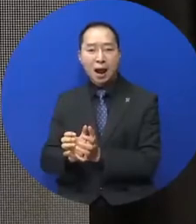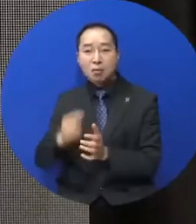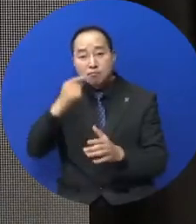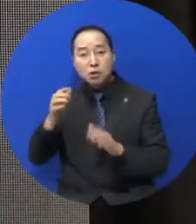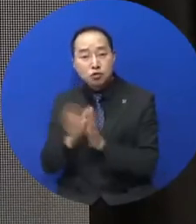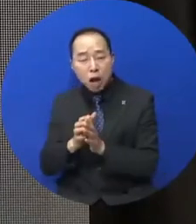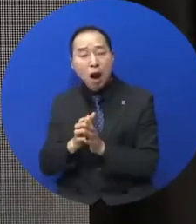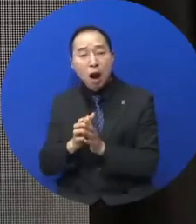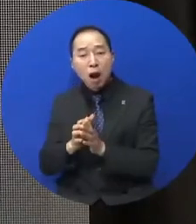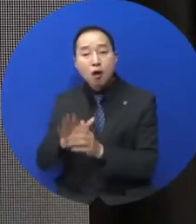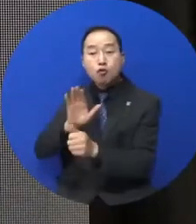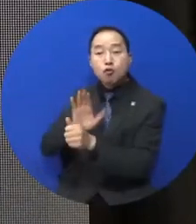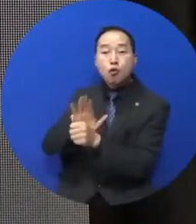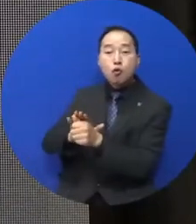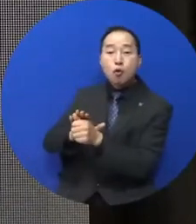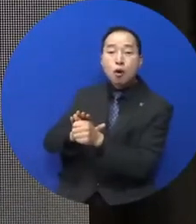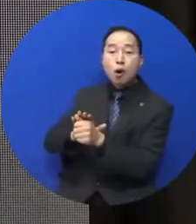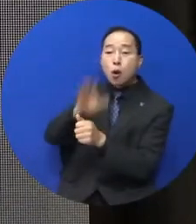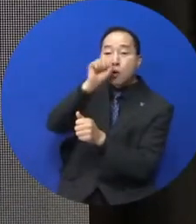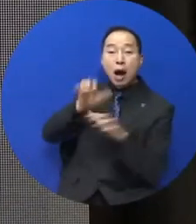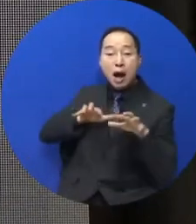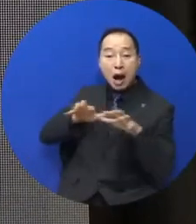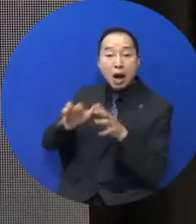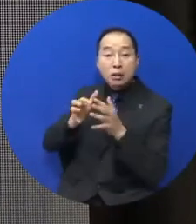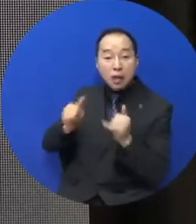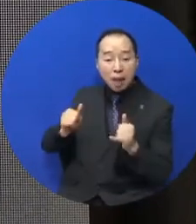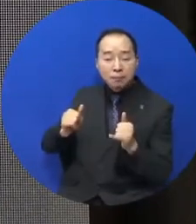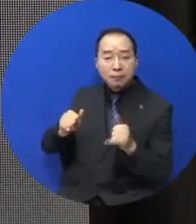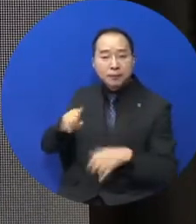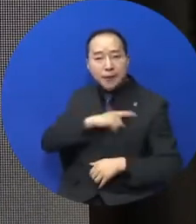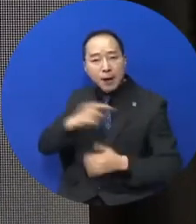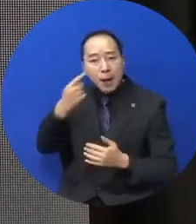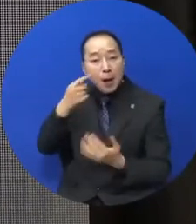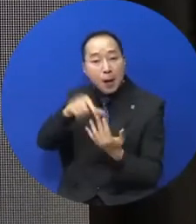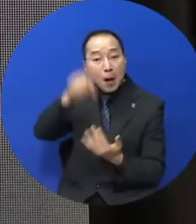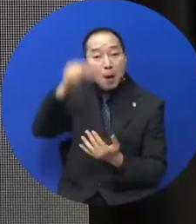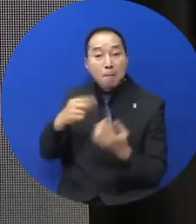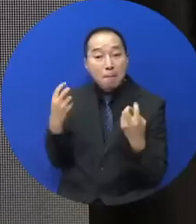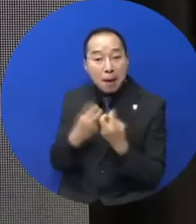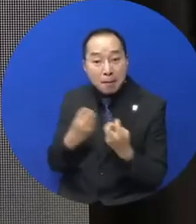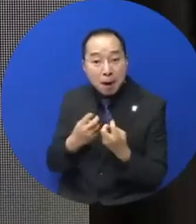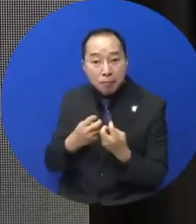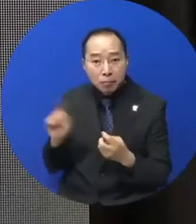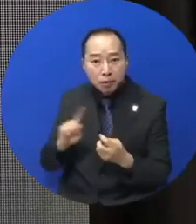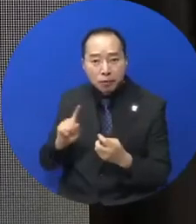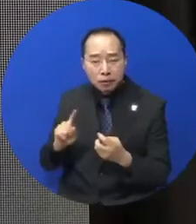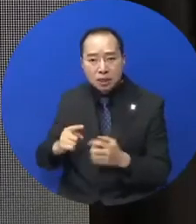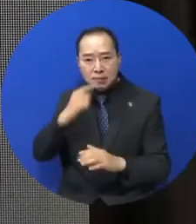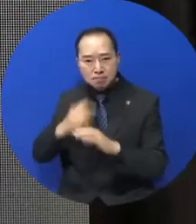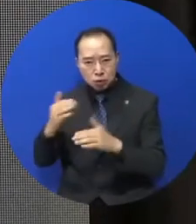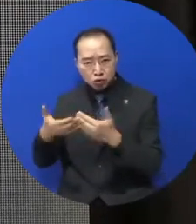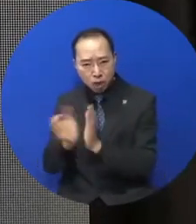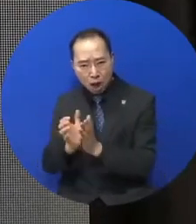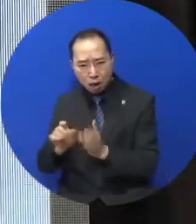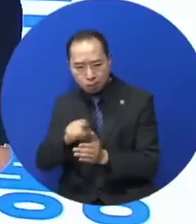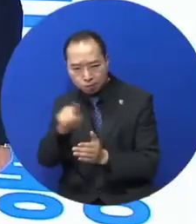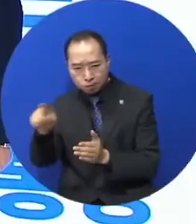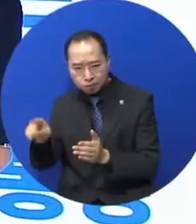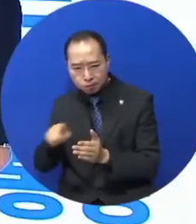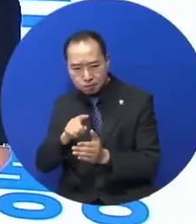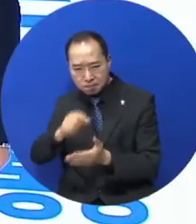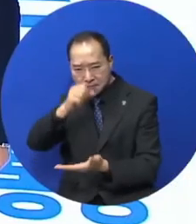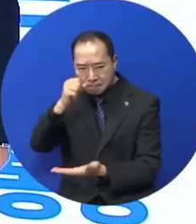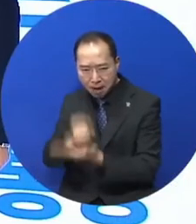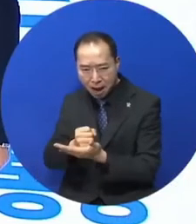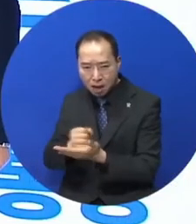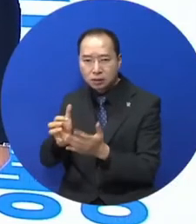어떠해야 될까요? 저는 첫째, 가장 민주당다운 후보를 내세워야 한다고 생각합니다. 가장